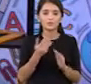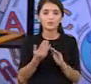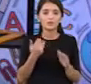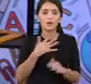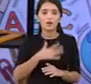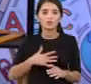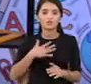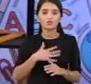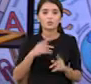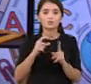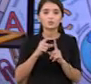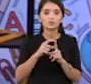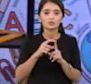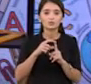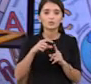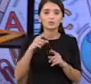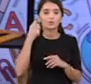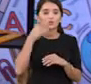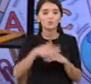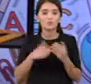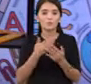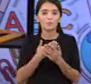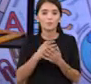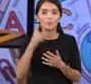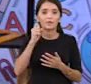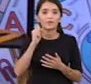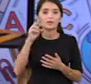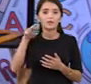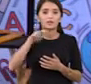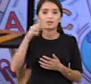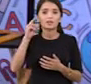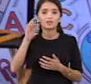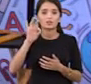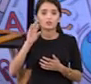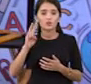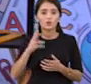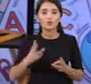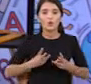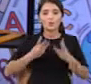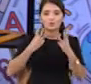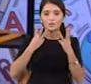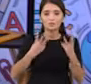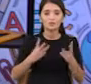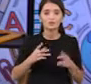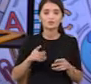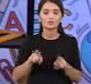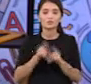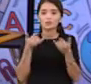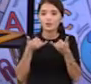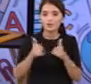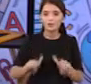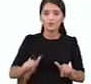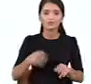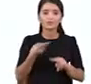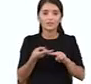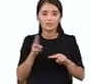avvalo hayajon so'zini ma'nosini tushunib olamiz. Hayajon Demak, bu xursand bo'lish, hayron